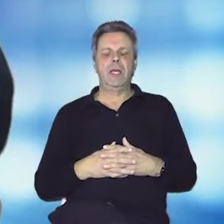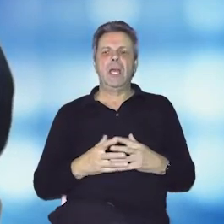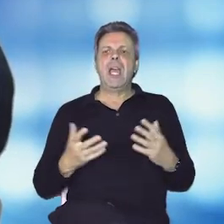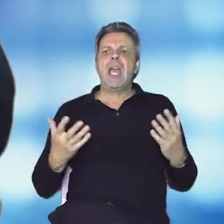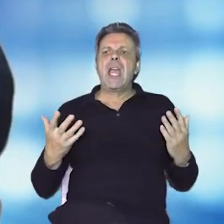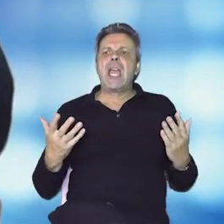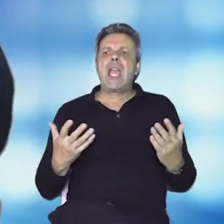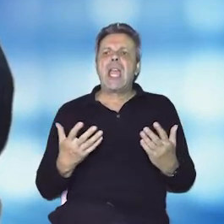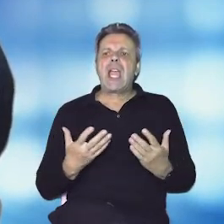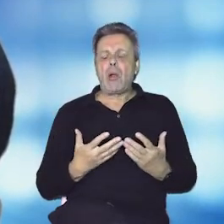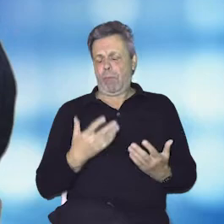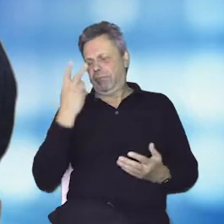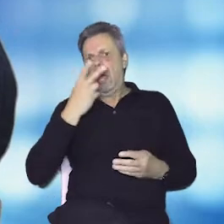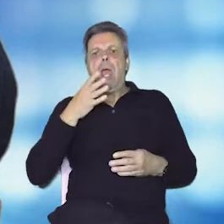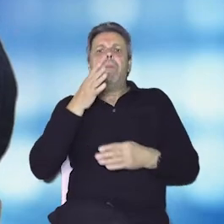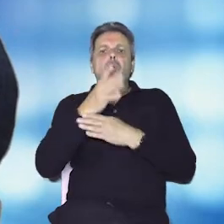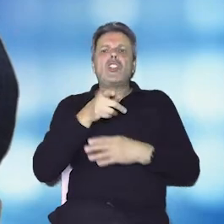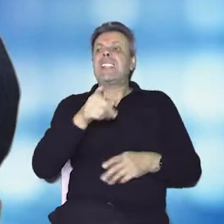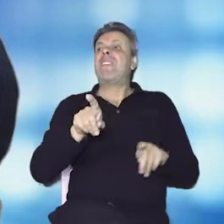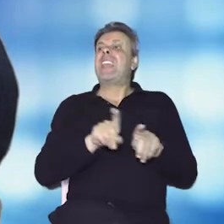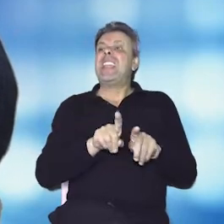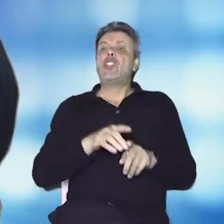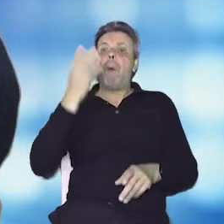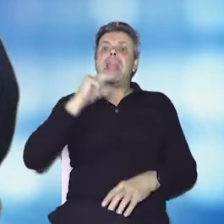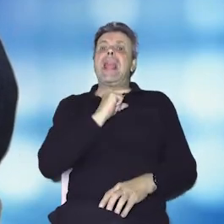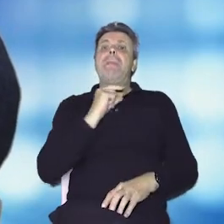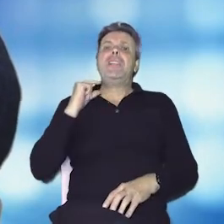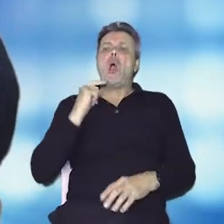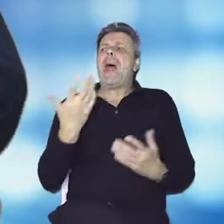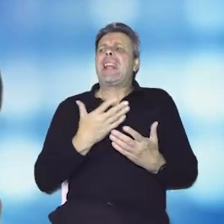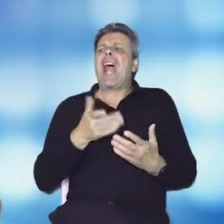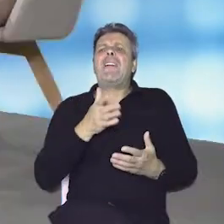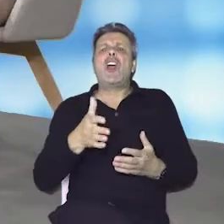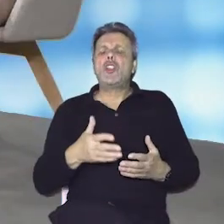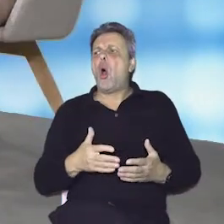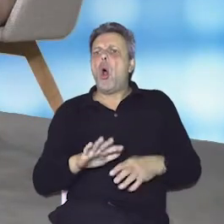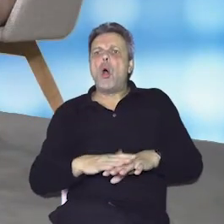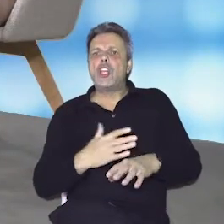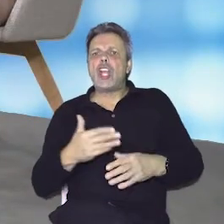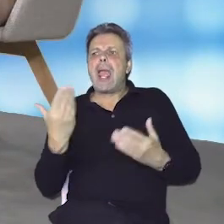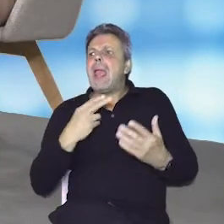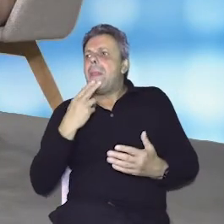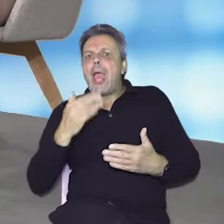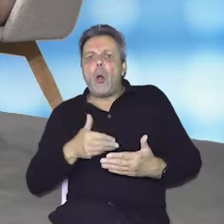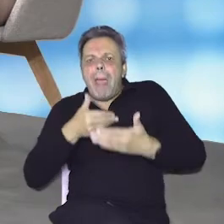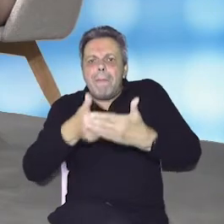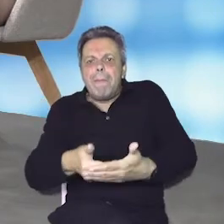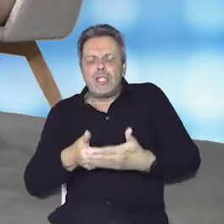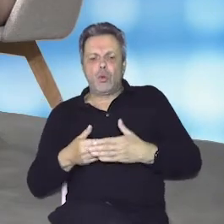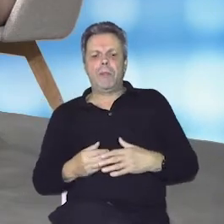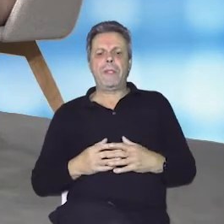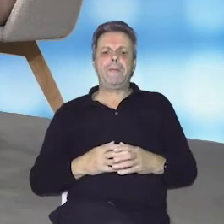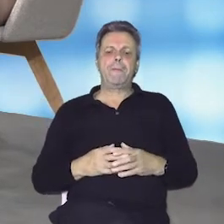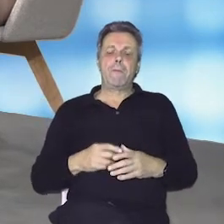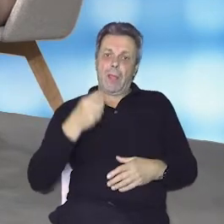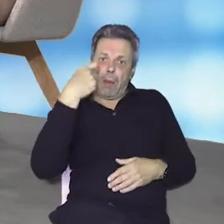kako je to, budući da ste i sami bili misionar, kakav je to osjećaj nekome prići, pristupiti,